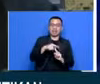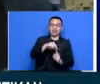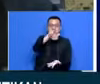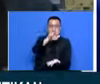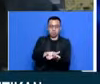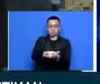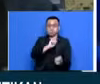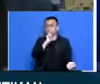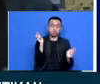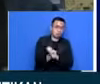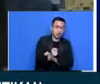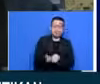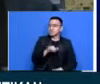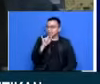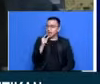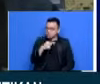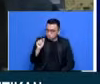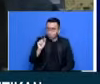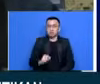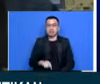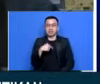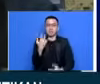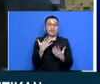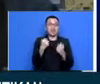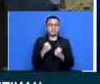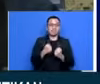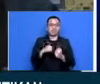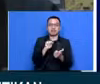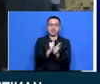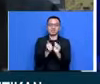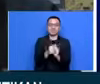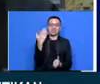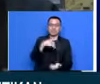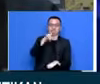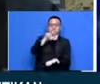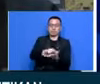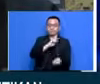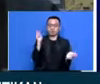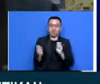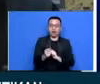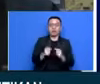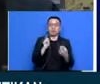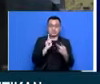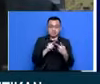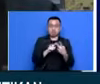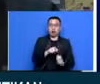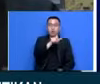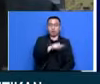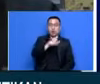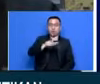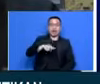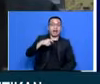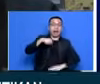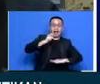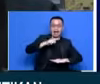Prof Betul mbak terhadap putusan pokok perkaranya bisa merubah terhadap hakimnya juga ada suatu sanksi karena akhirnya akan memberikan